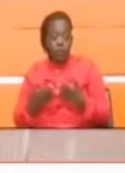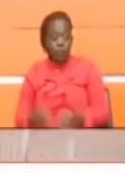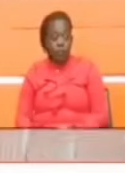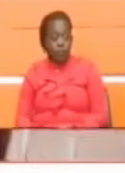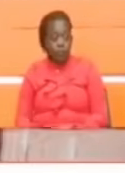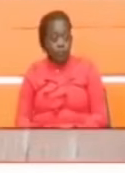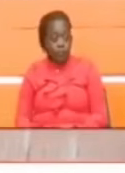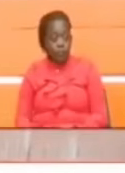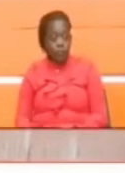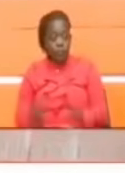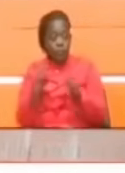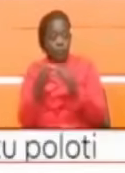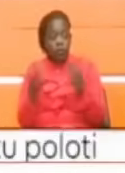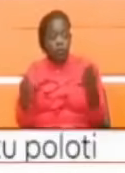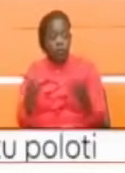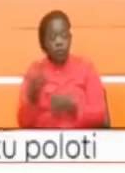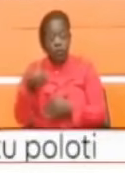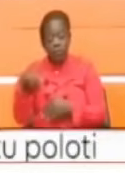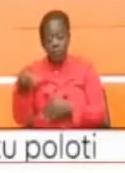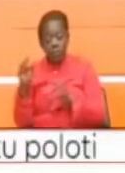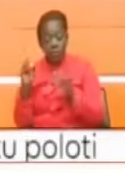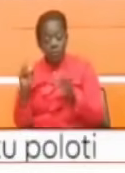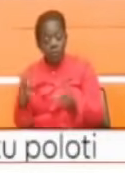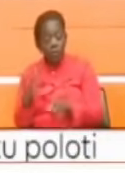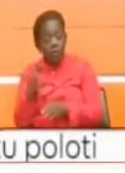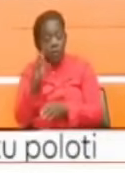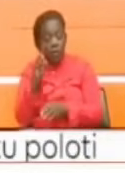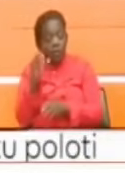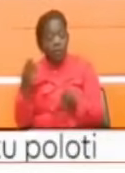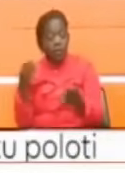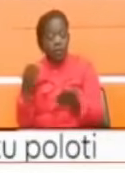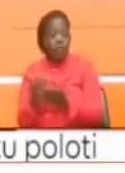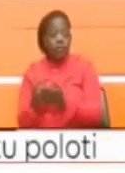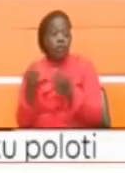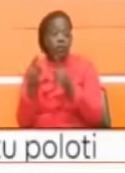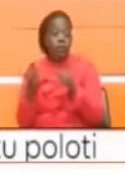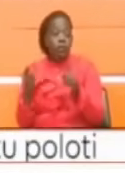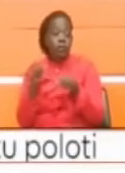Tiina weesituse mulala DC kati ebikyabitandika